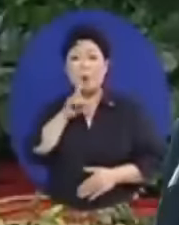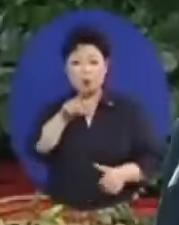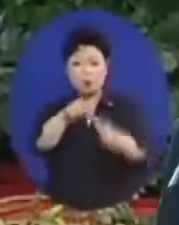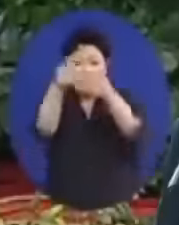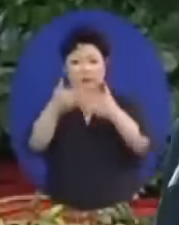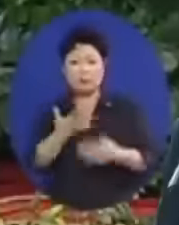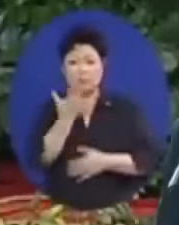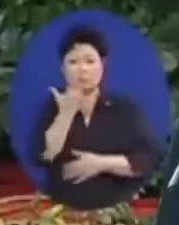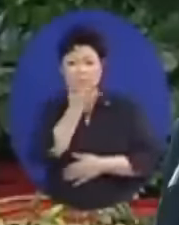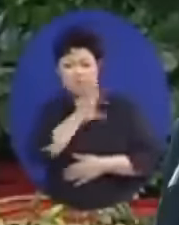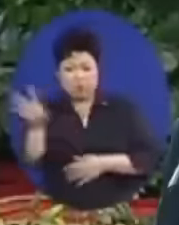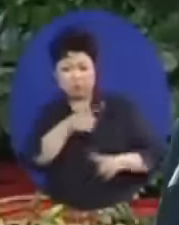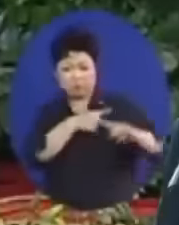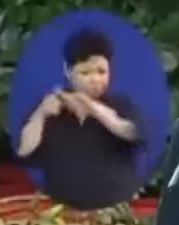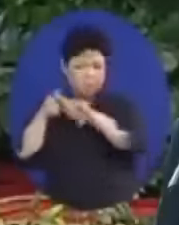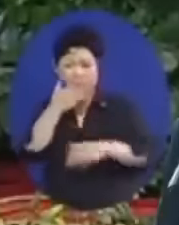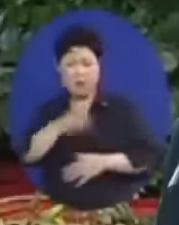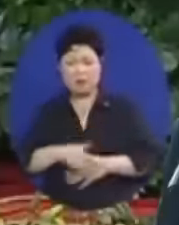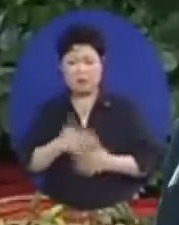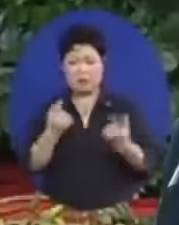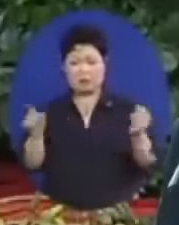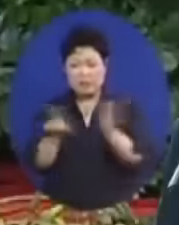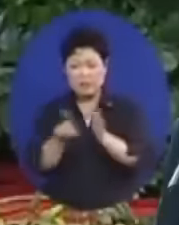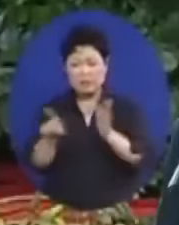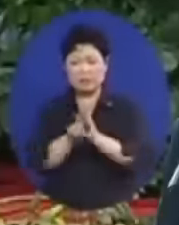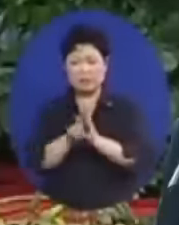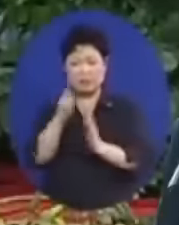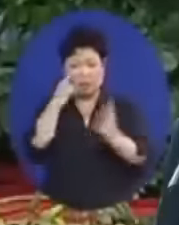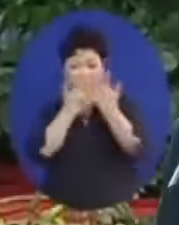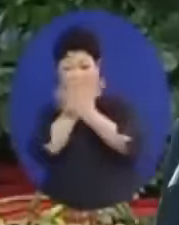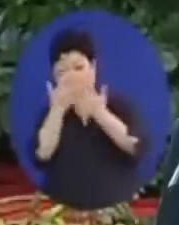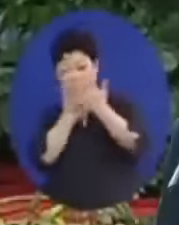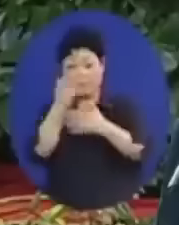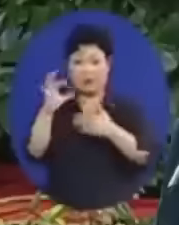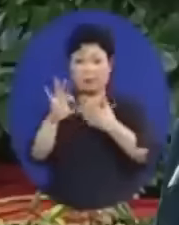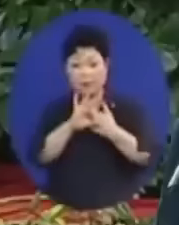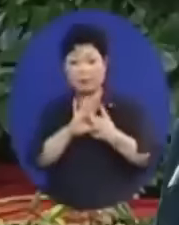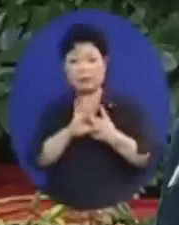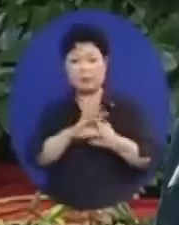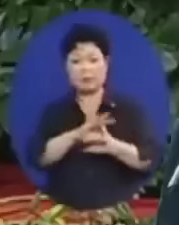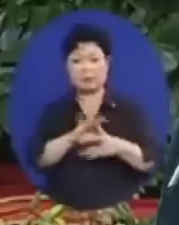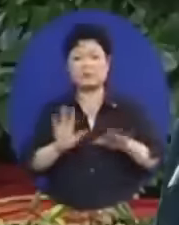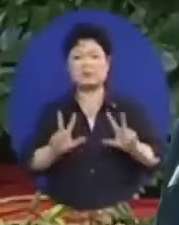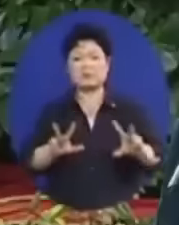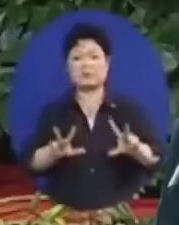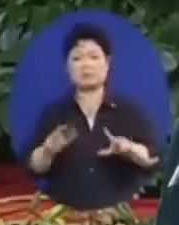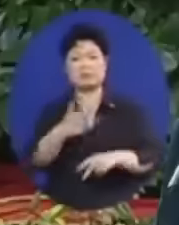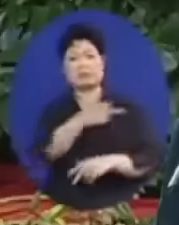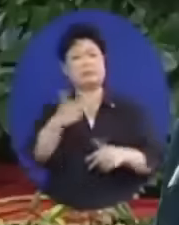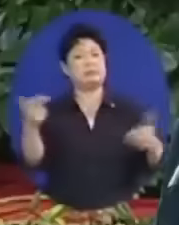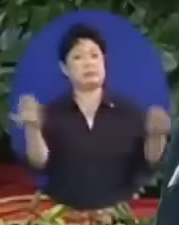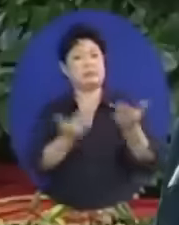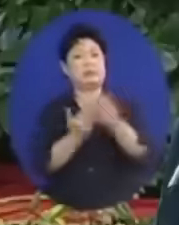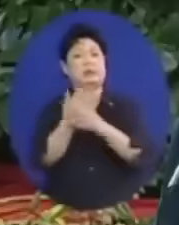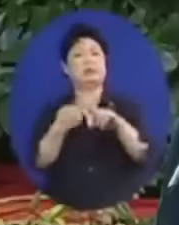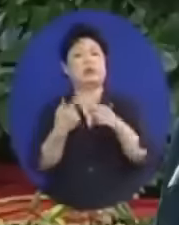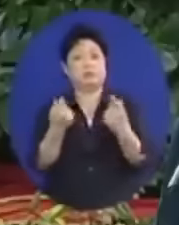것입니다. 이런 신앙의 정체성이 불확실하면 오늘날 큰일 난 것입니다.